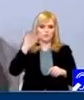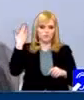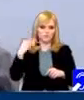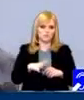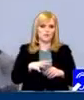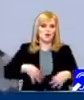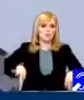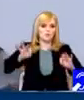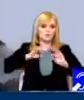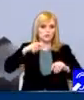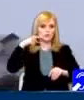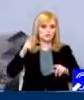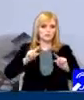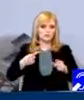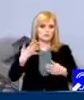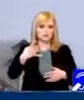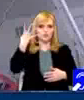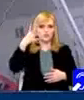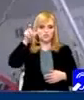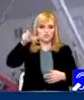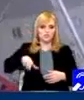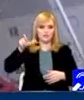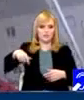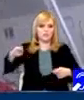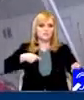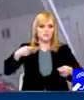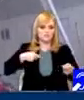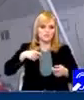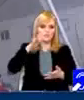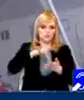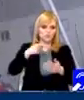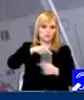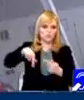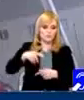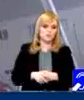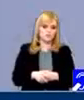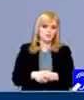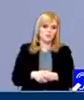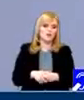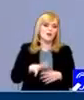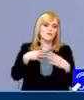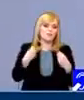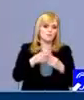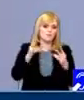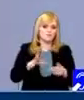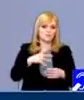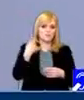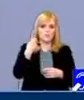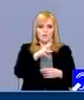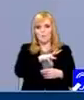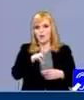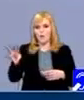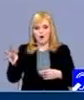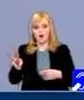ani. Procuratura rusă a reținut deja 4 persoane din administrația centrului comercial. Familiile victimelor vor primi câte 1 milion de